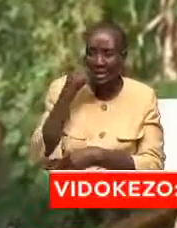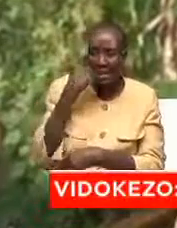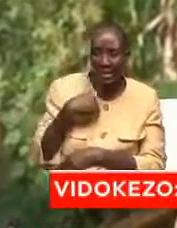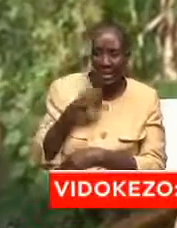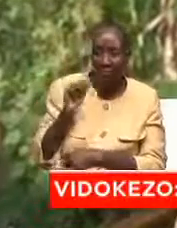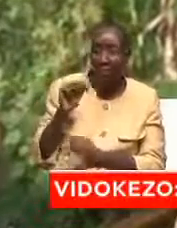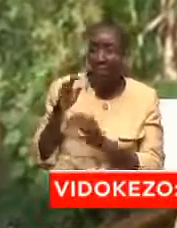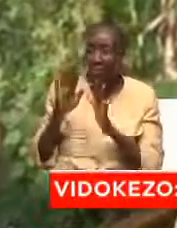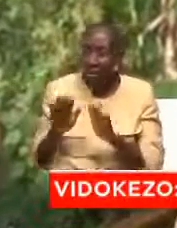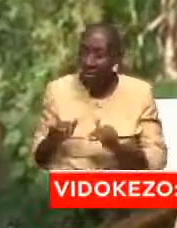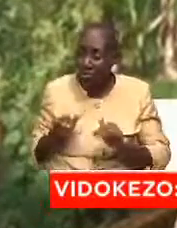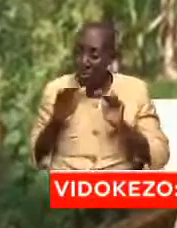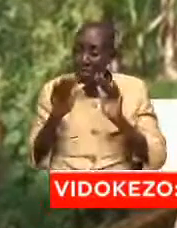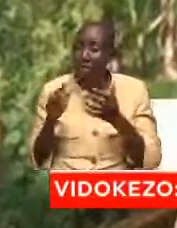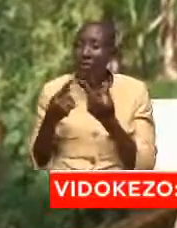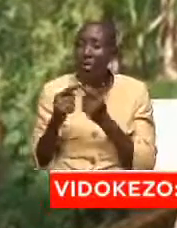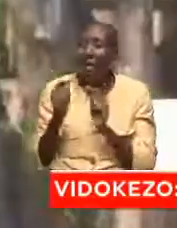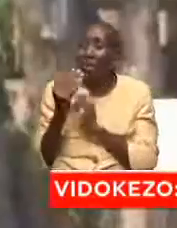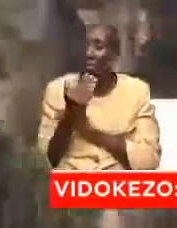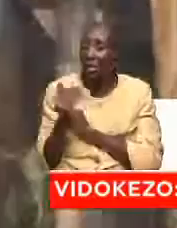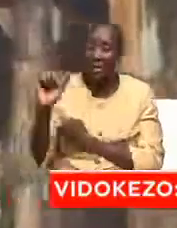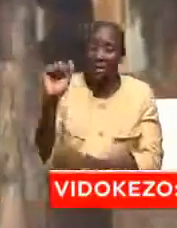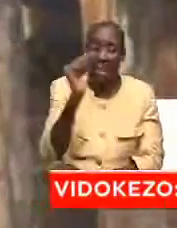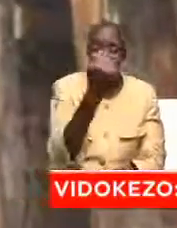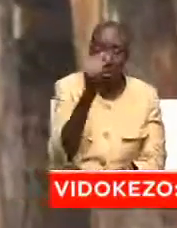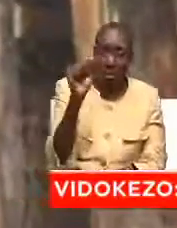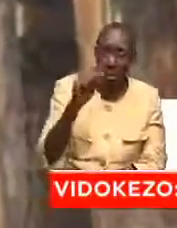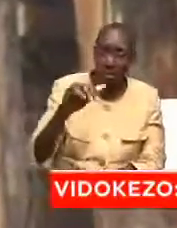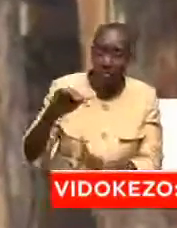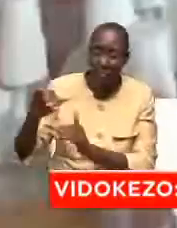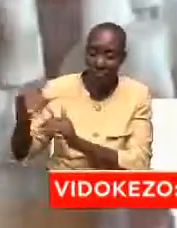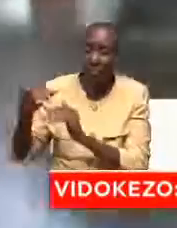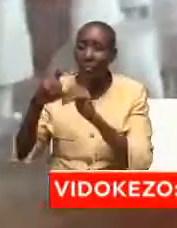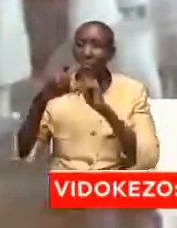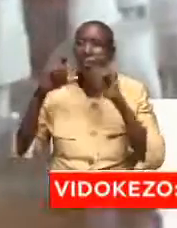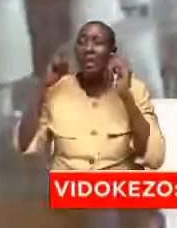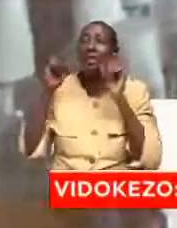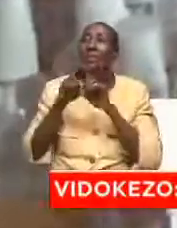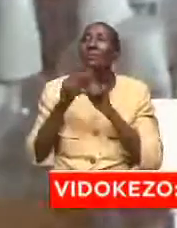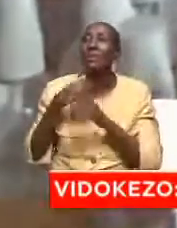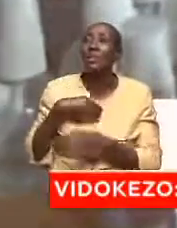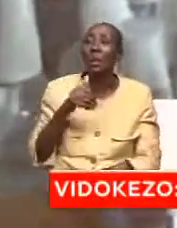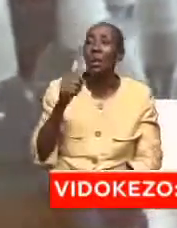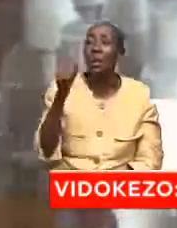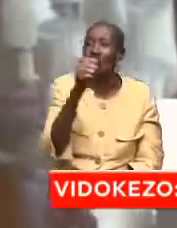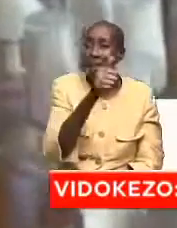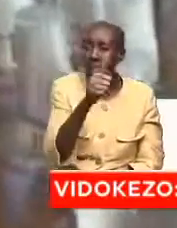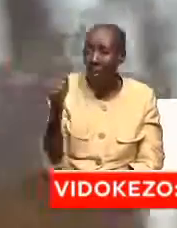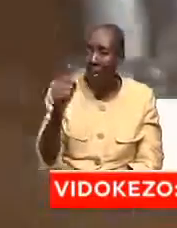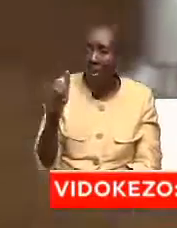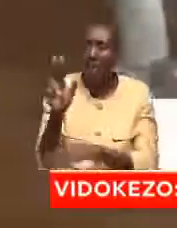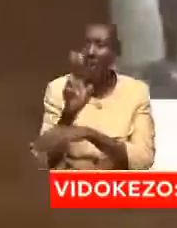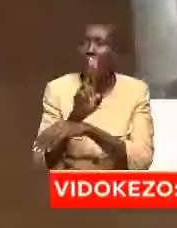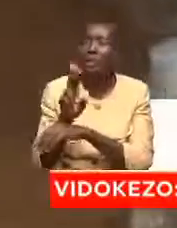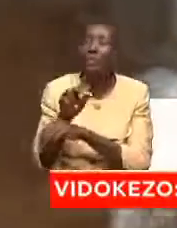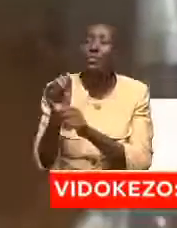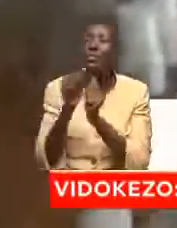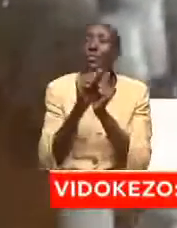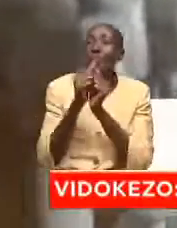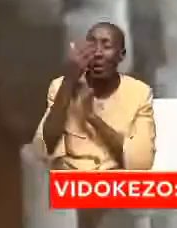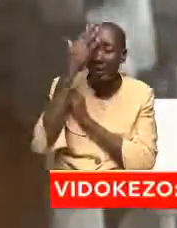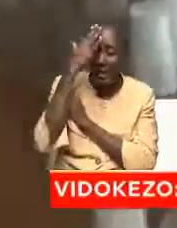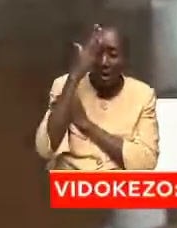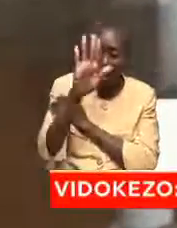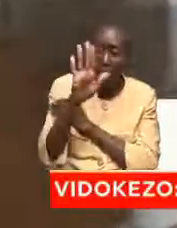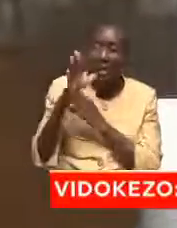ukajikuchunga na umewachilia mtoto ametembea kila mahali. Kando na barakoa, pana vieuzi vinavyosambazwa sambamba na uhamasisho kwa wenyeji